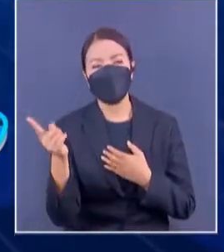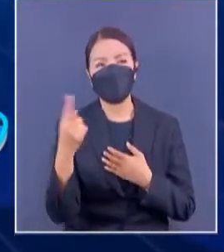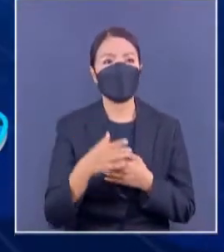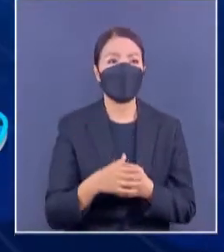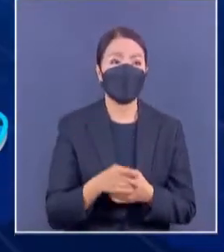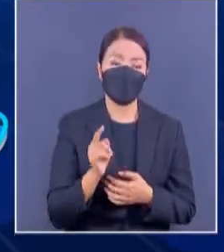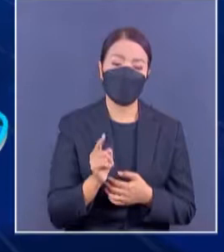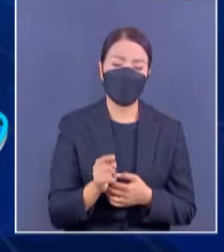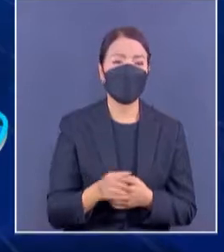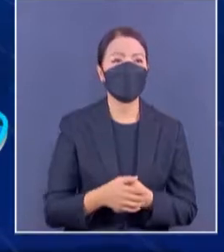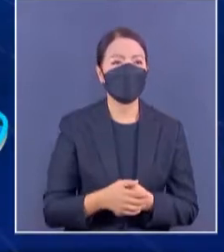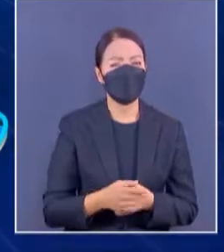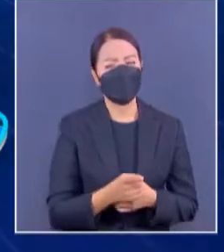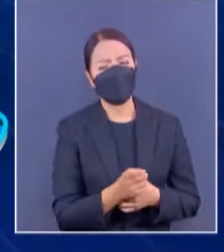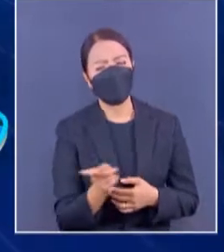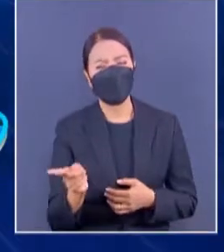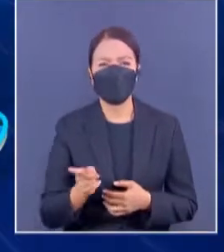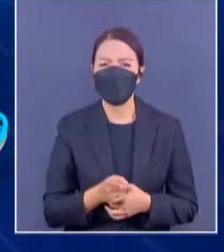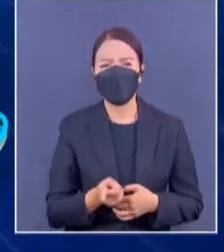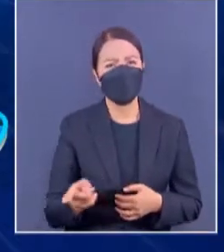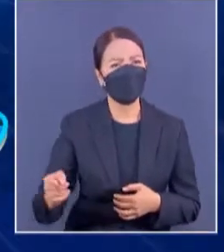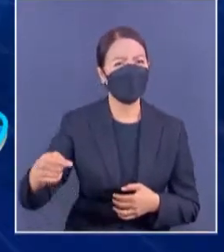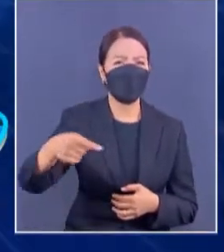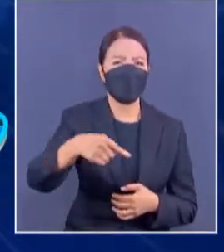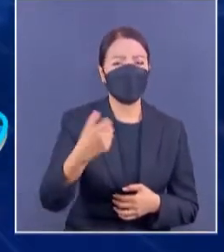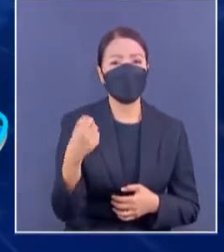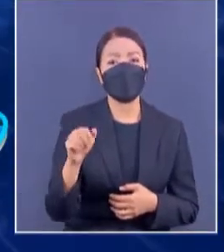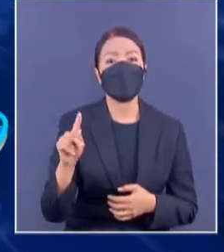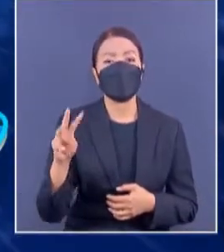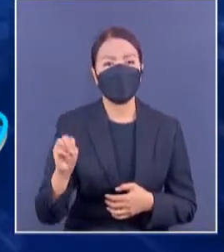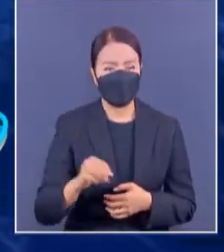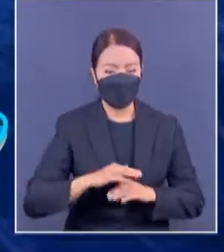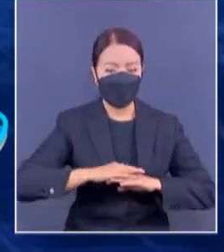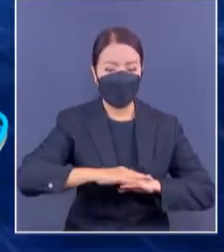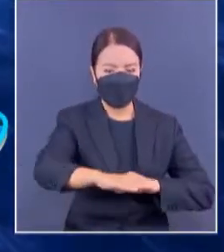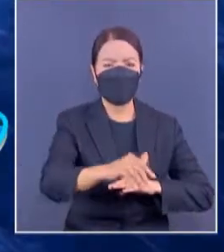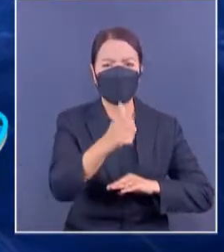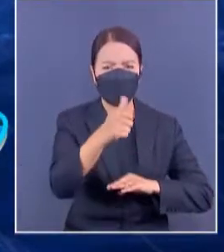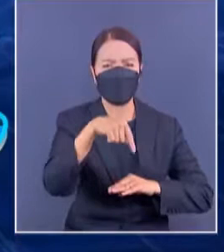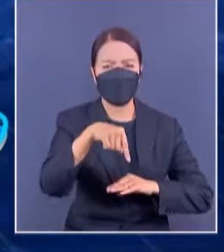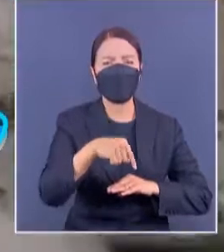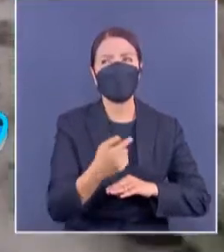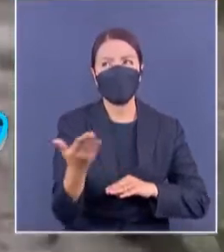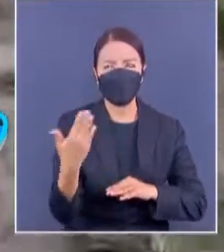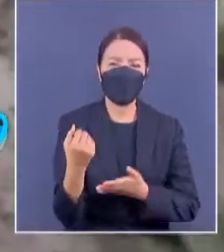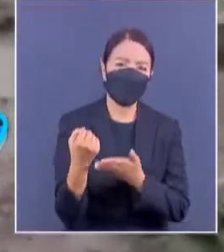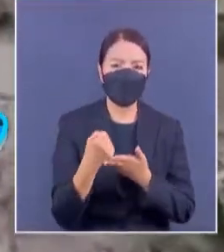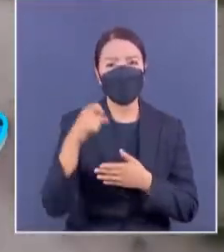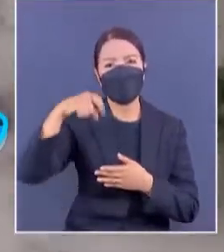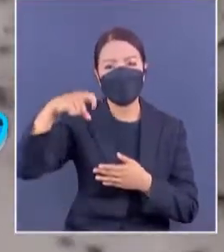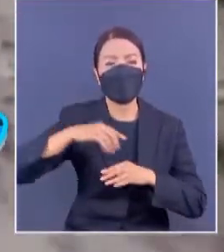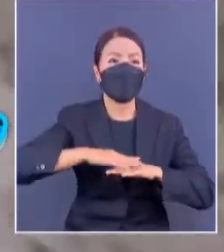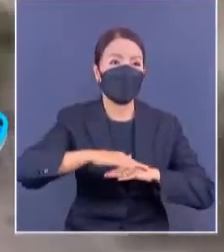างนี้ชาวบ้านเขาบอกว่าต้องอ้อมไกลเลย10กว่ากิโลเมตรเบื้องต้นทางอบต.สำราญก็เข้าตรวจสอบจุดที่เสียหายแล้วน